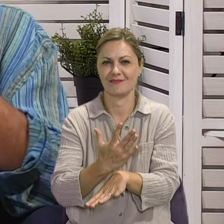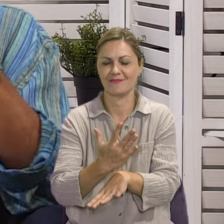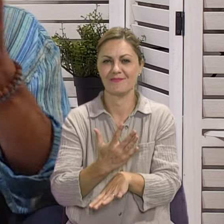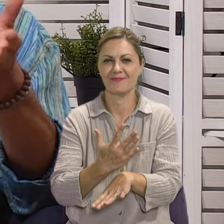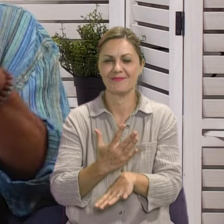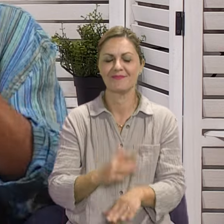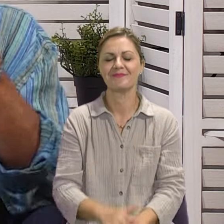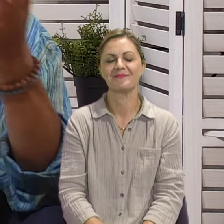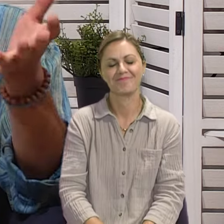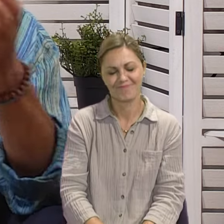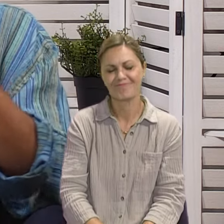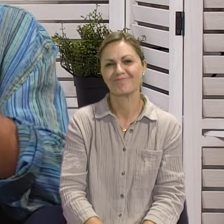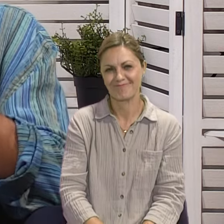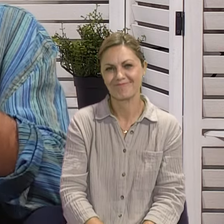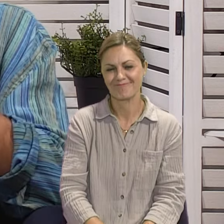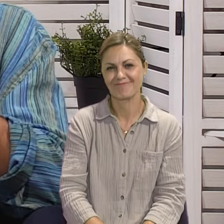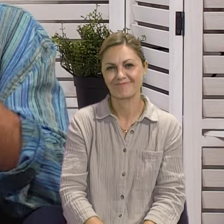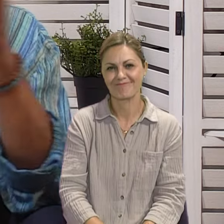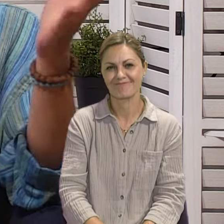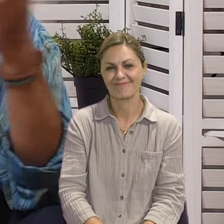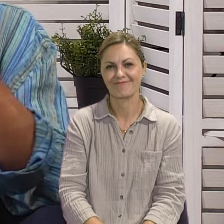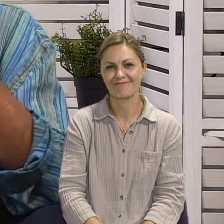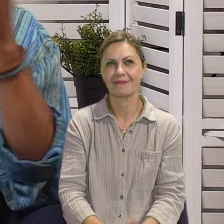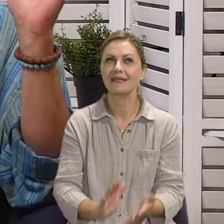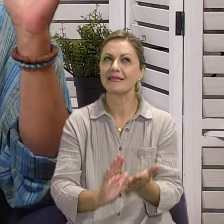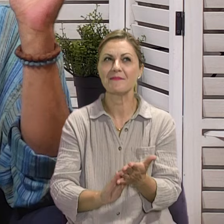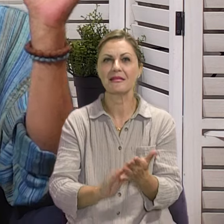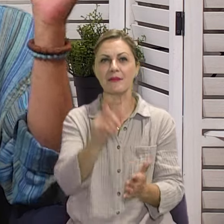najbolje. Najljepše, najbolje, Puccini.